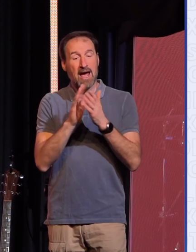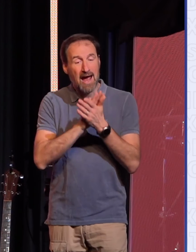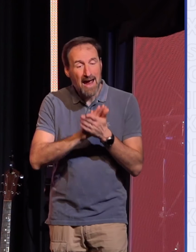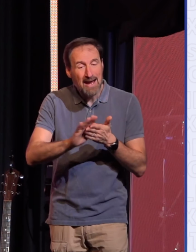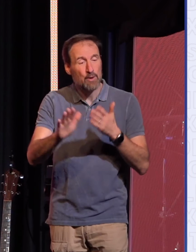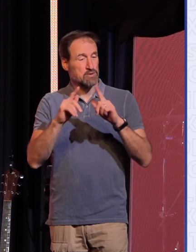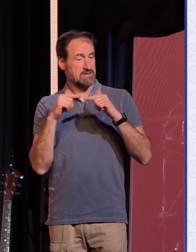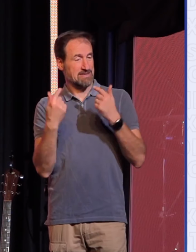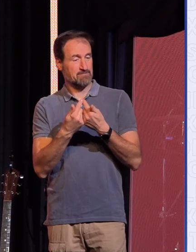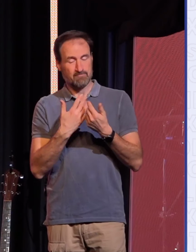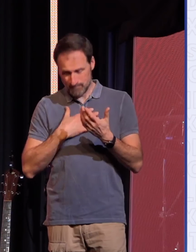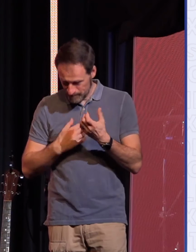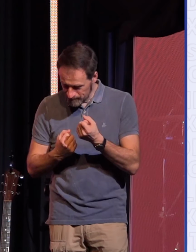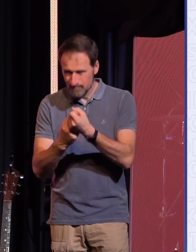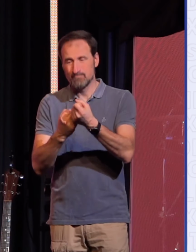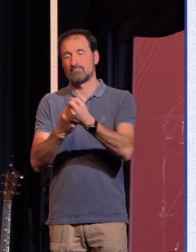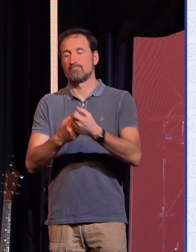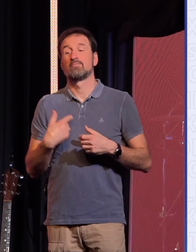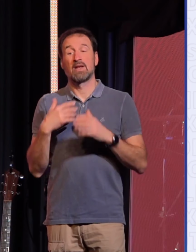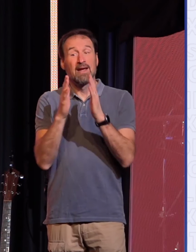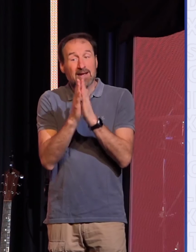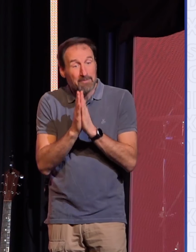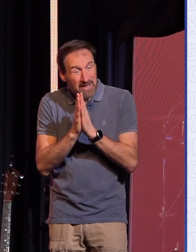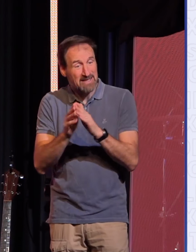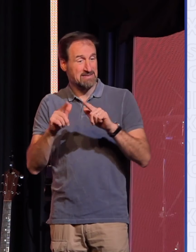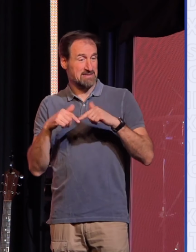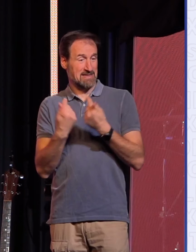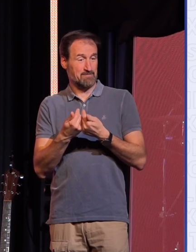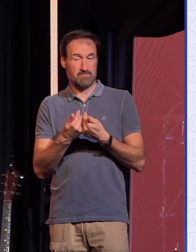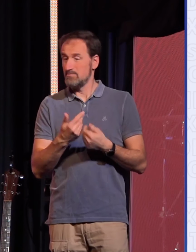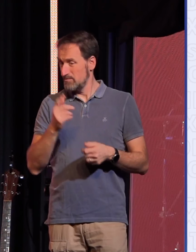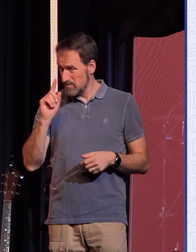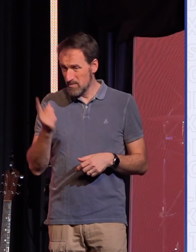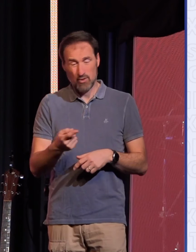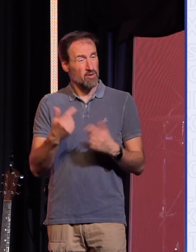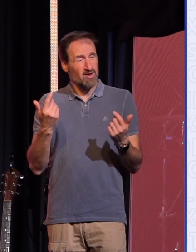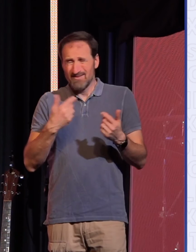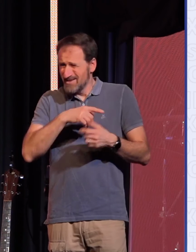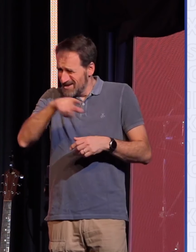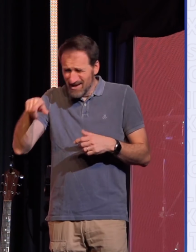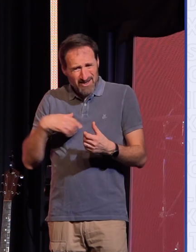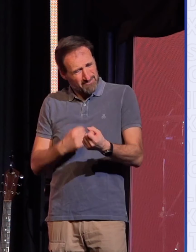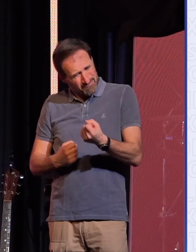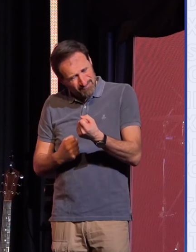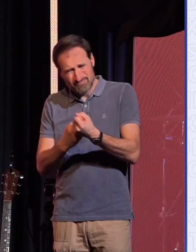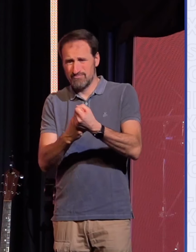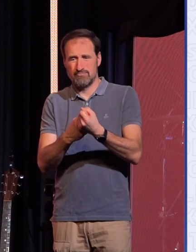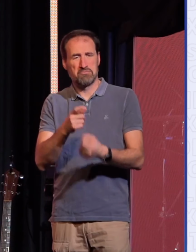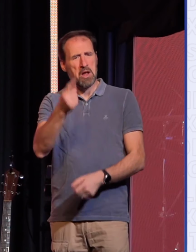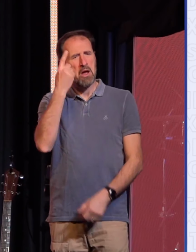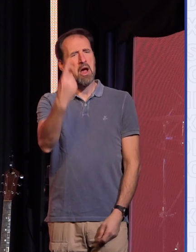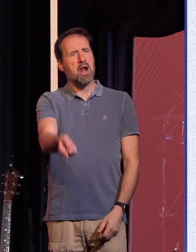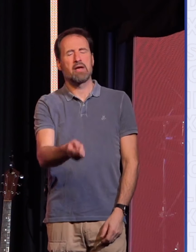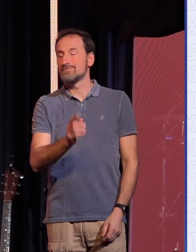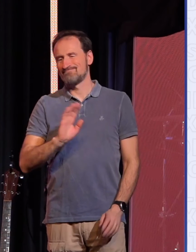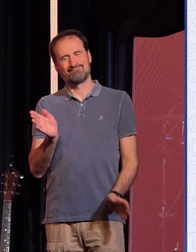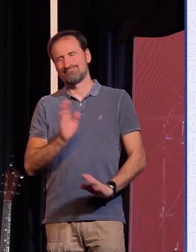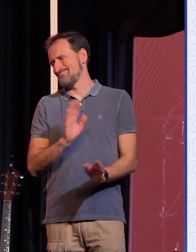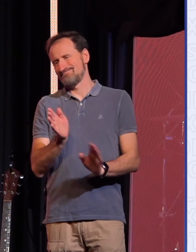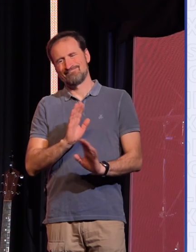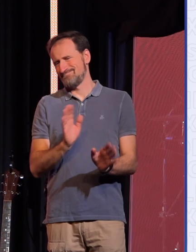Du musst da nicht alleine durchgehen. Wisst ihr, ich bin so ziemlich die erste Generation, die in dieses